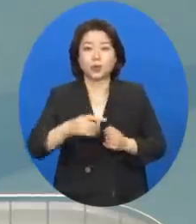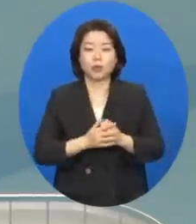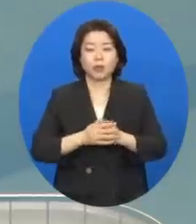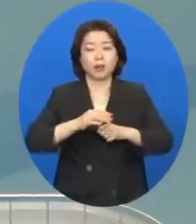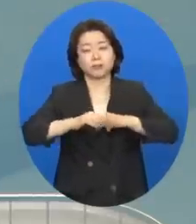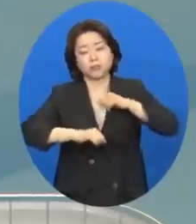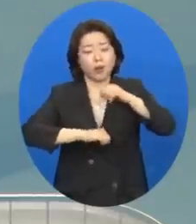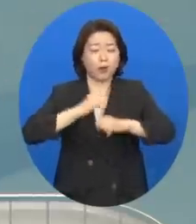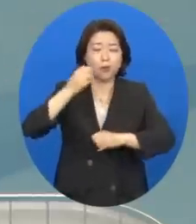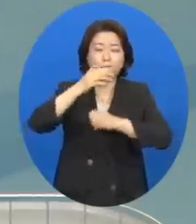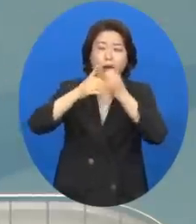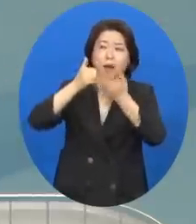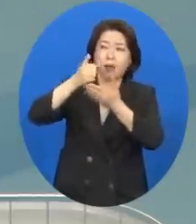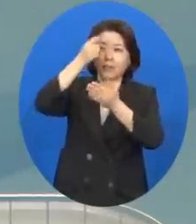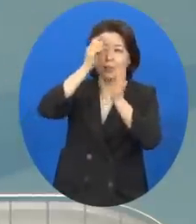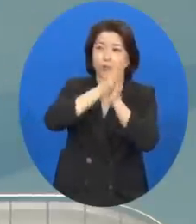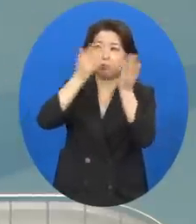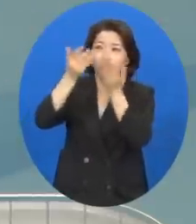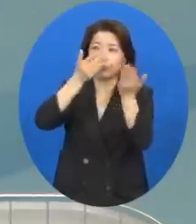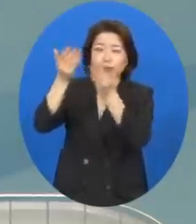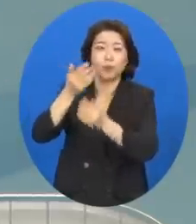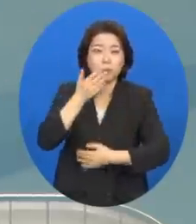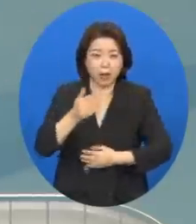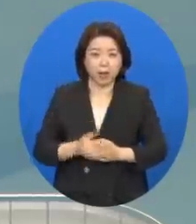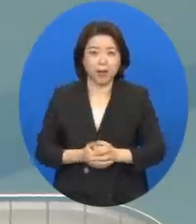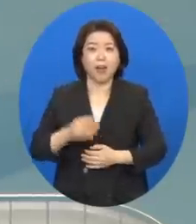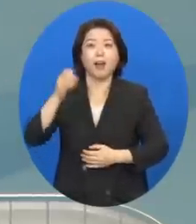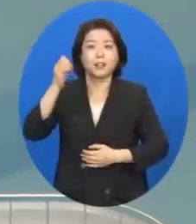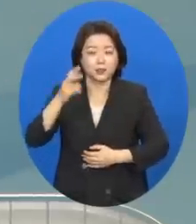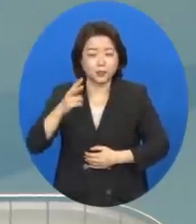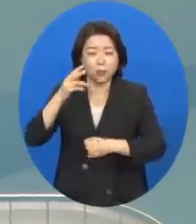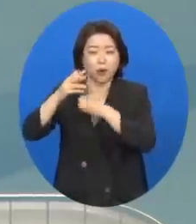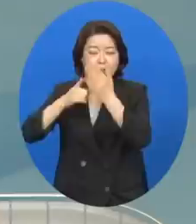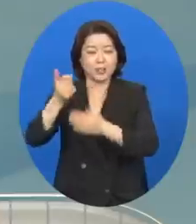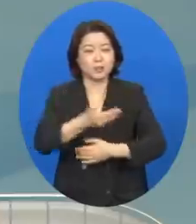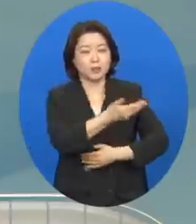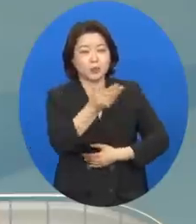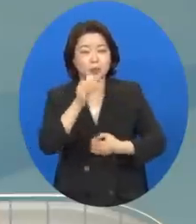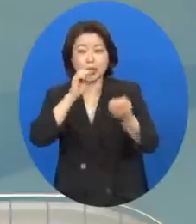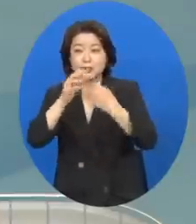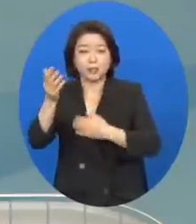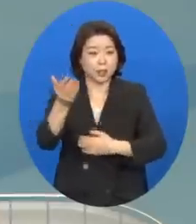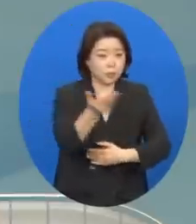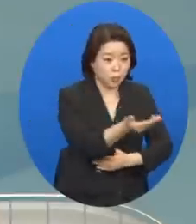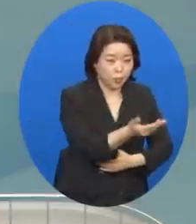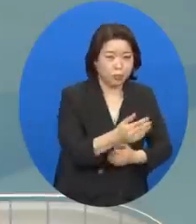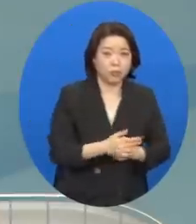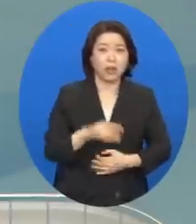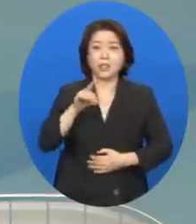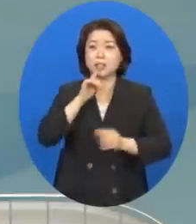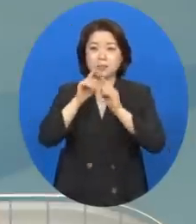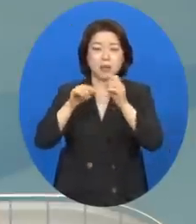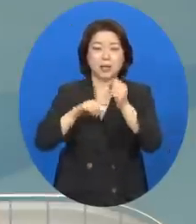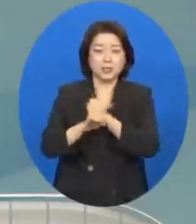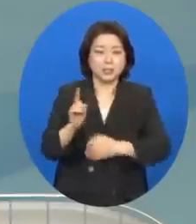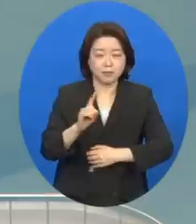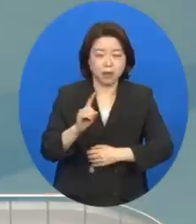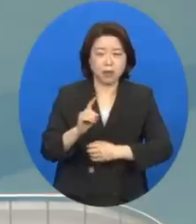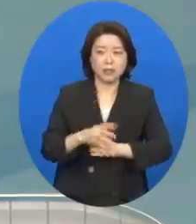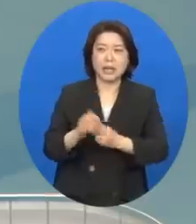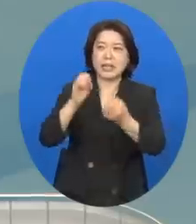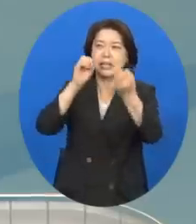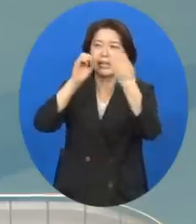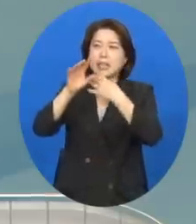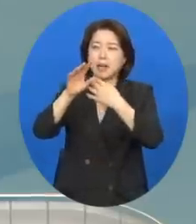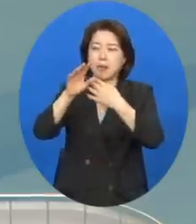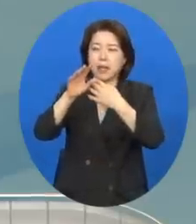마음껏 하나님께 기도하게 될 것이다. 그리고 하나님은 너에게 응답하실 것이다. 이렇게 말씀하신 이유는 응답에 초점이 있는 게